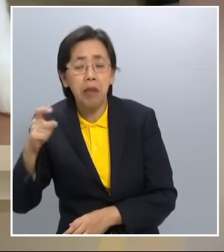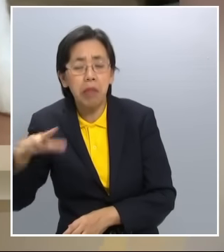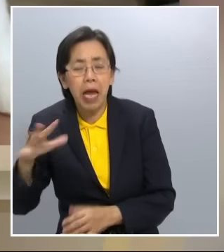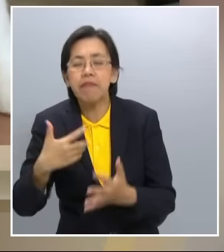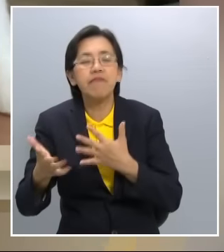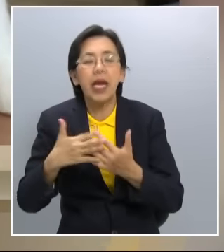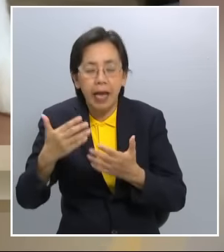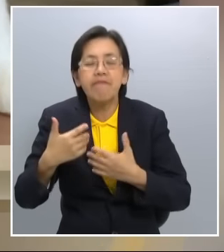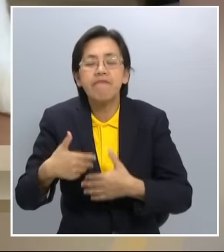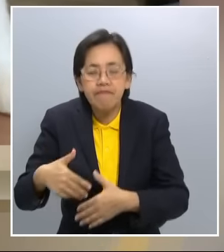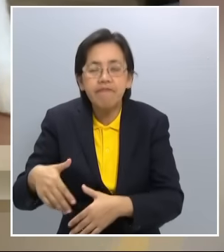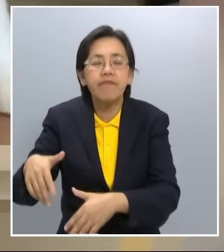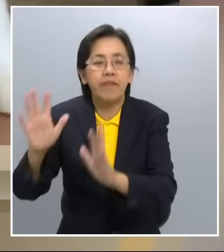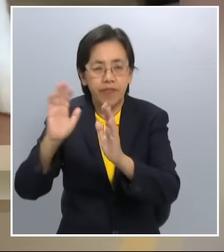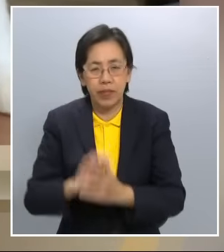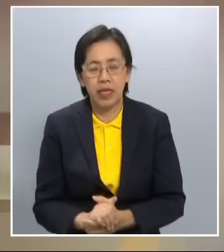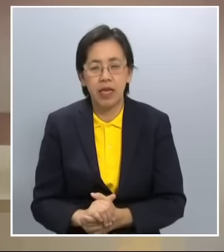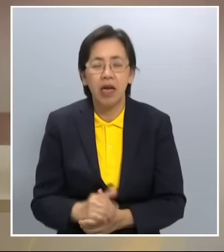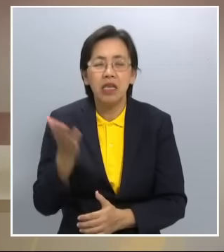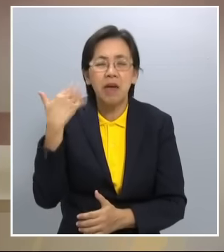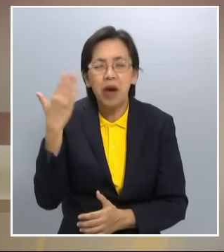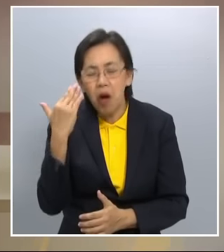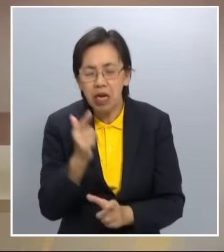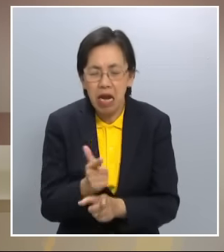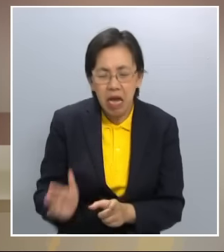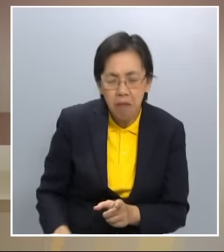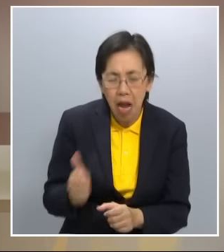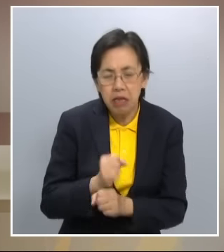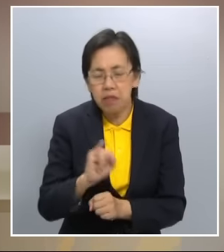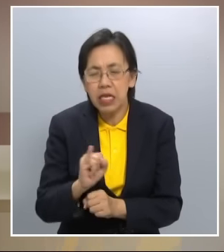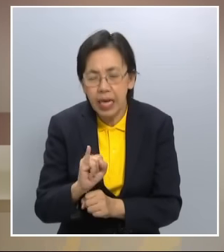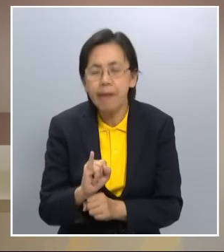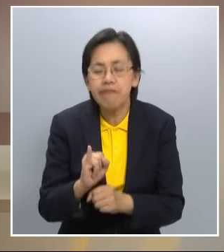หสิกรรมแก่สิ่งที่เขาทำกับหมาทุกตัวอ่ะ